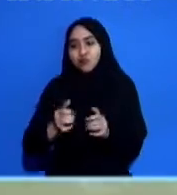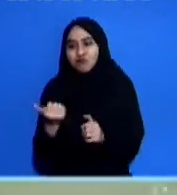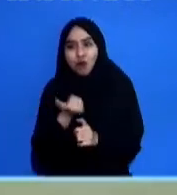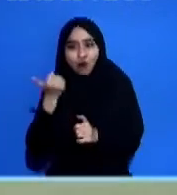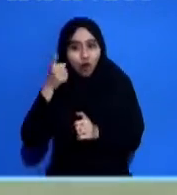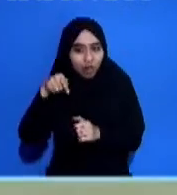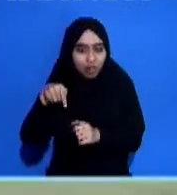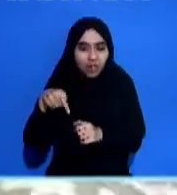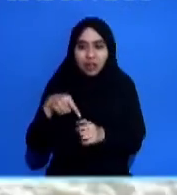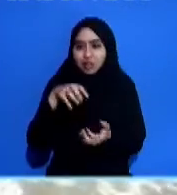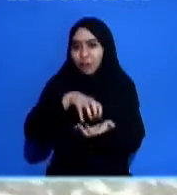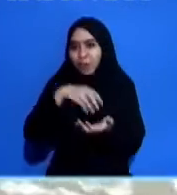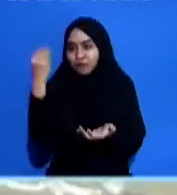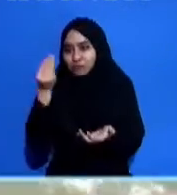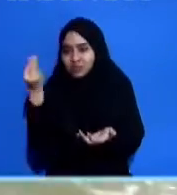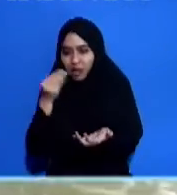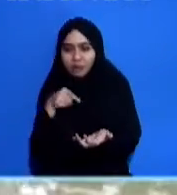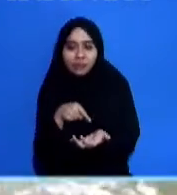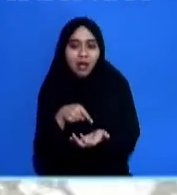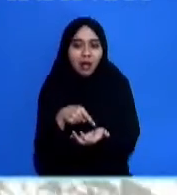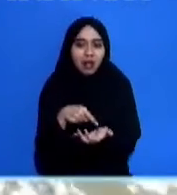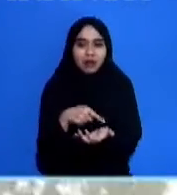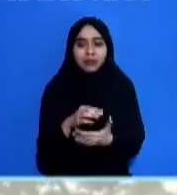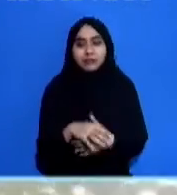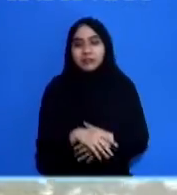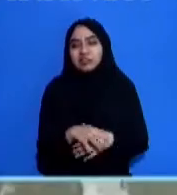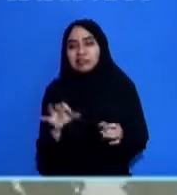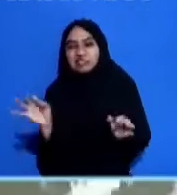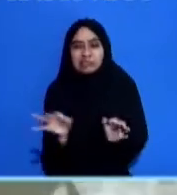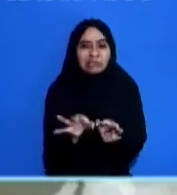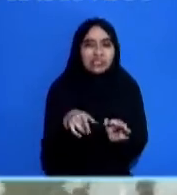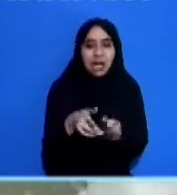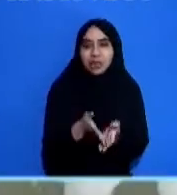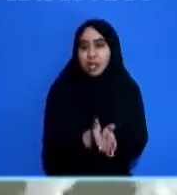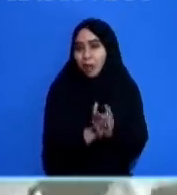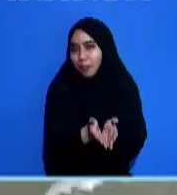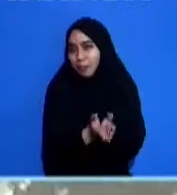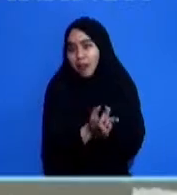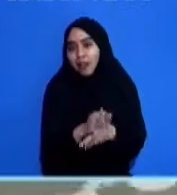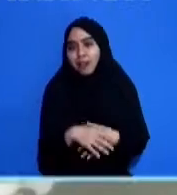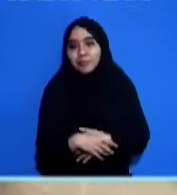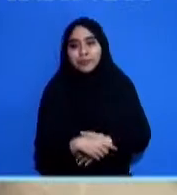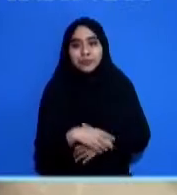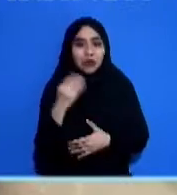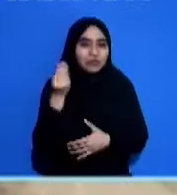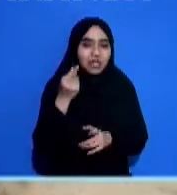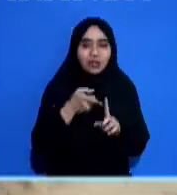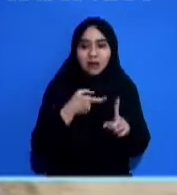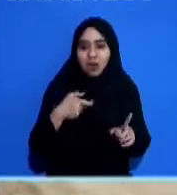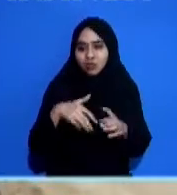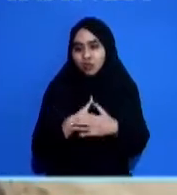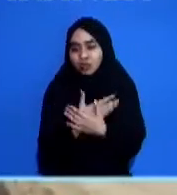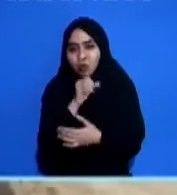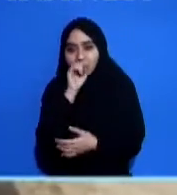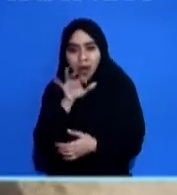inggih menika ing papan Tambat lan ing pucuking dermaga. Nugroho salah sawenih wisatawan saking Saptosari Gunung Kidul menika